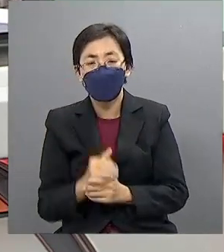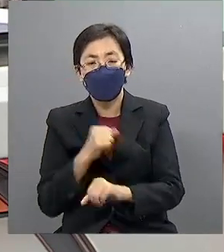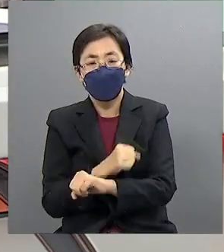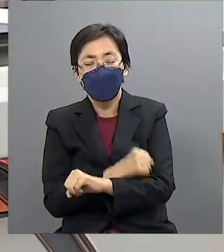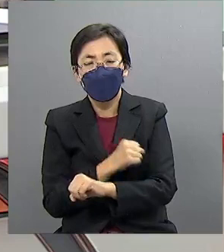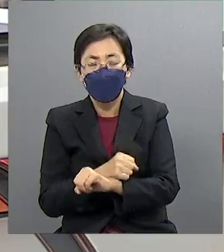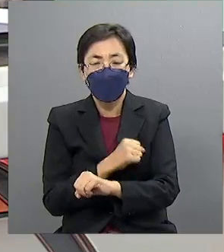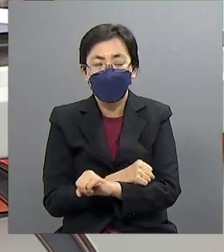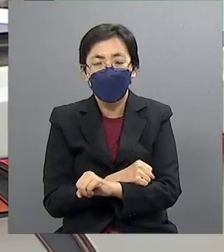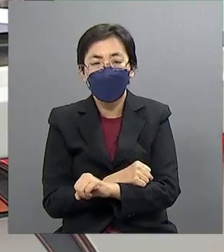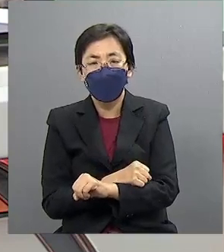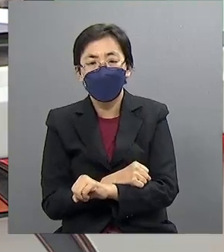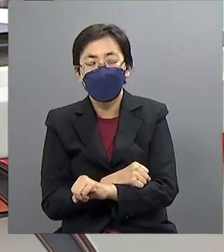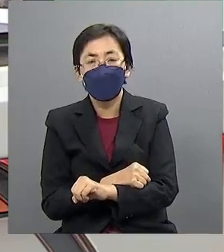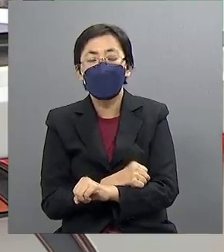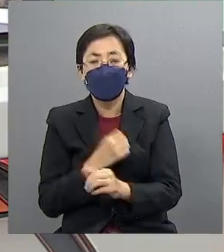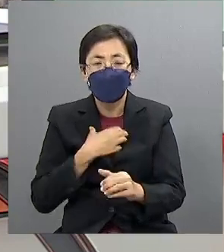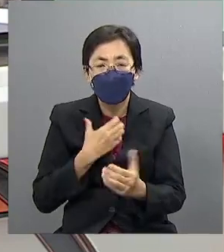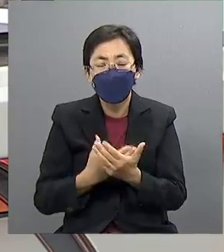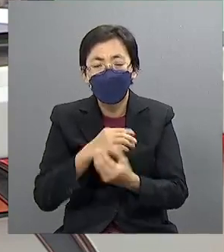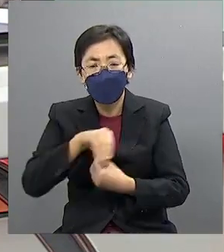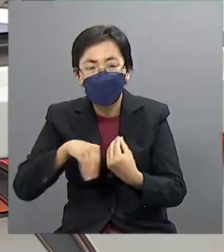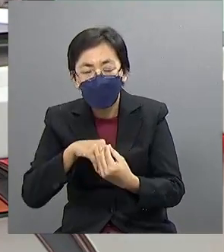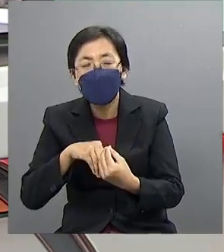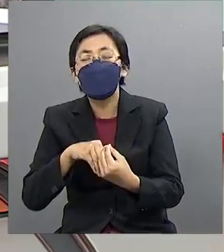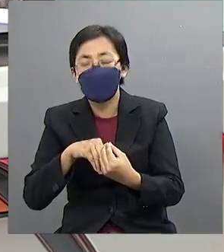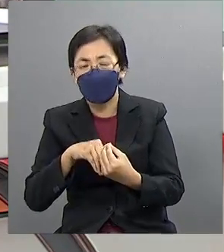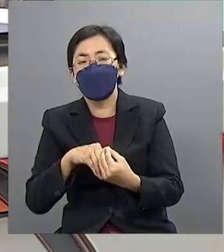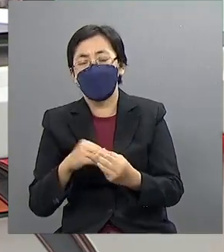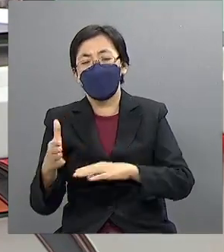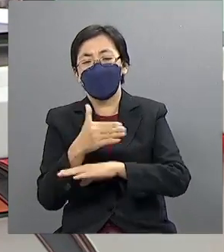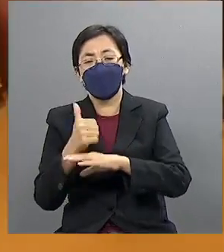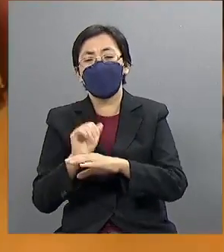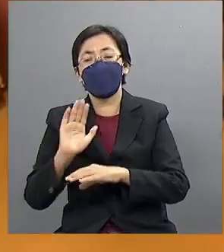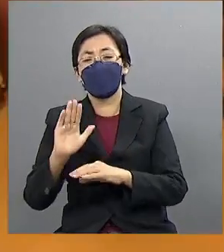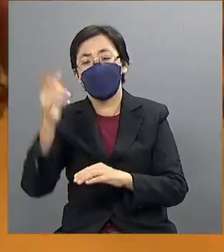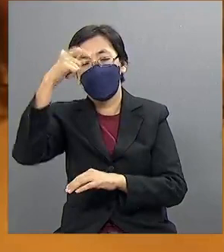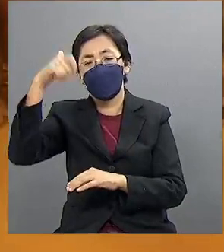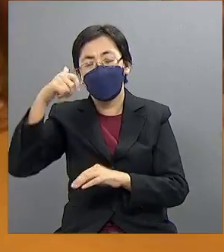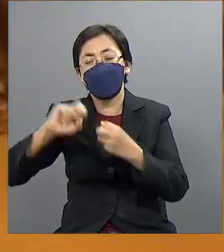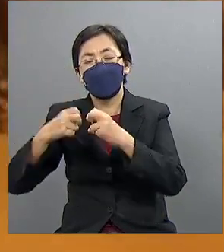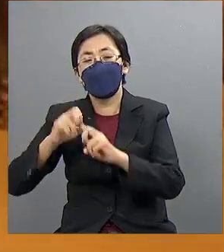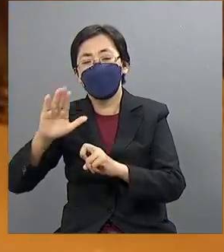จากปัจจัยเศรษฐกิจและปัญหาการเมืองภายในประเทศนั่นเองแต่ตามจากรายงานค่ะ